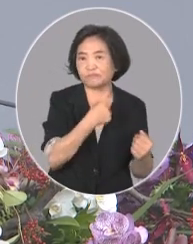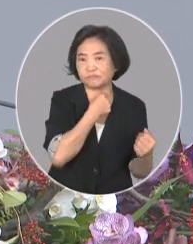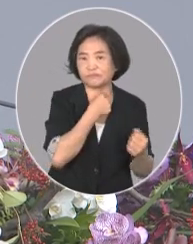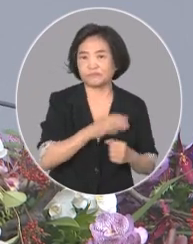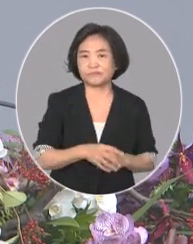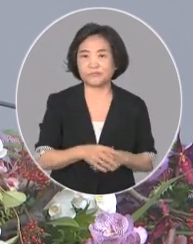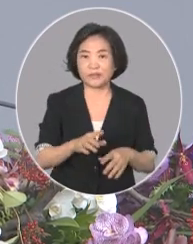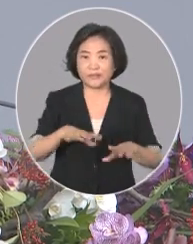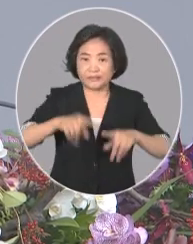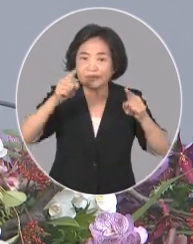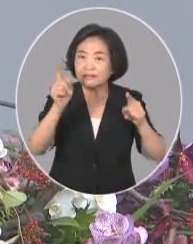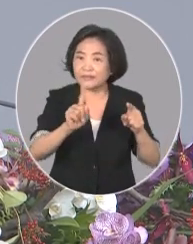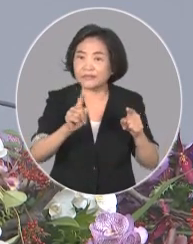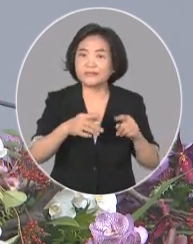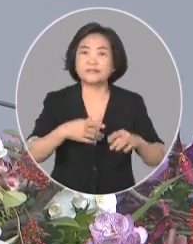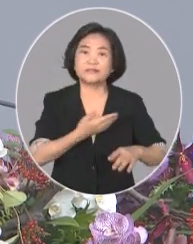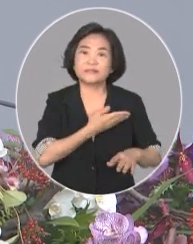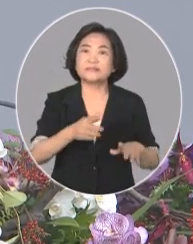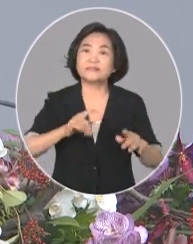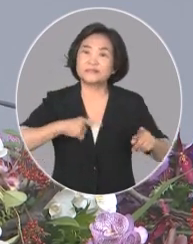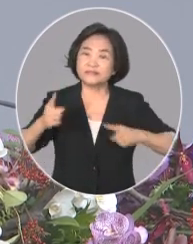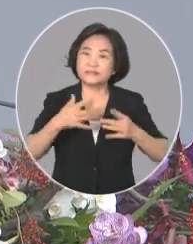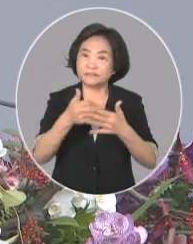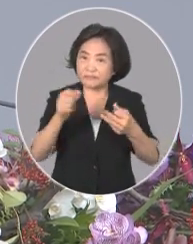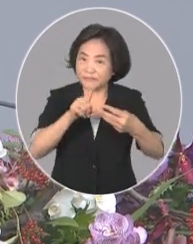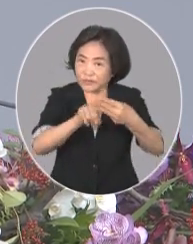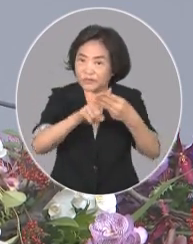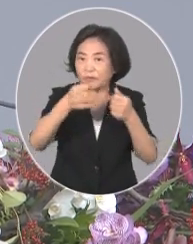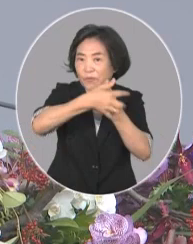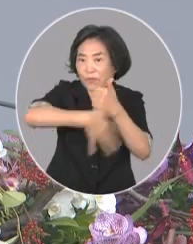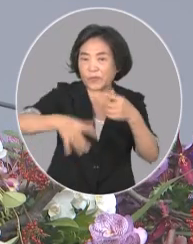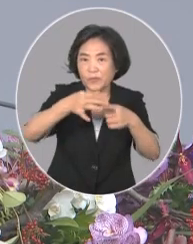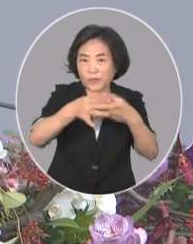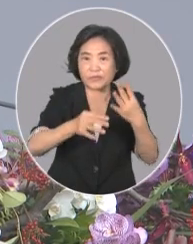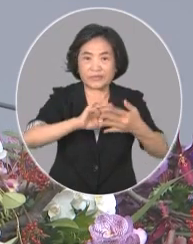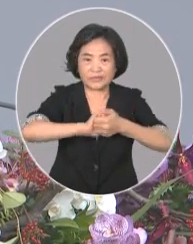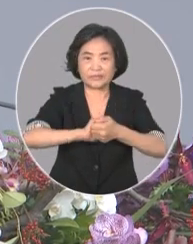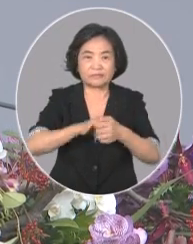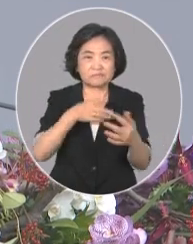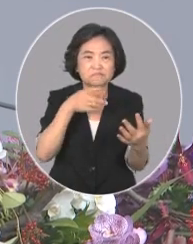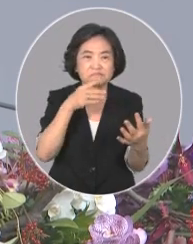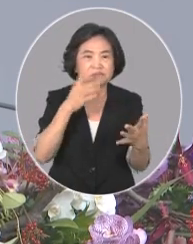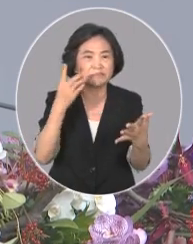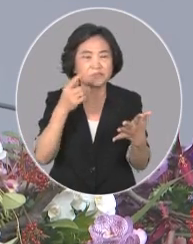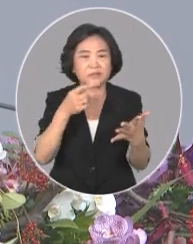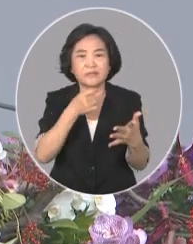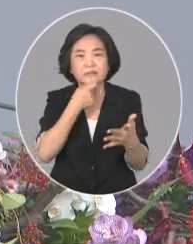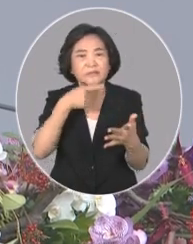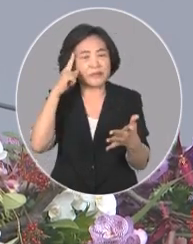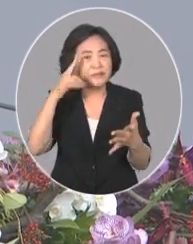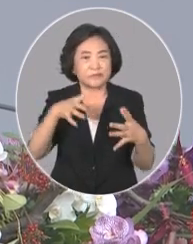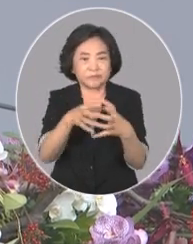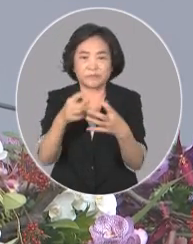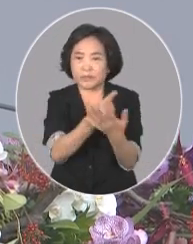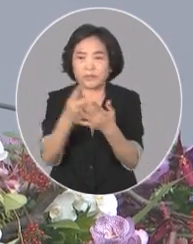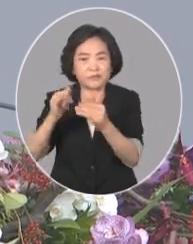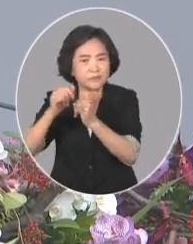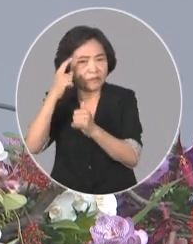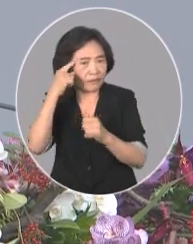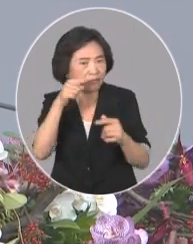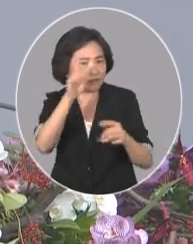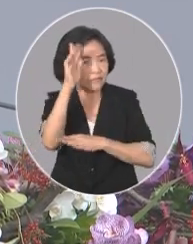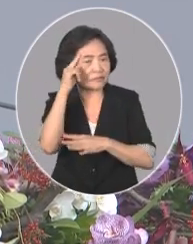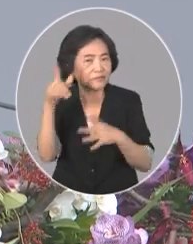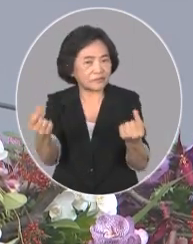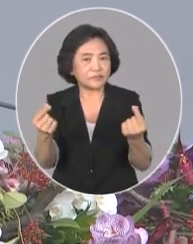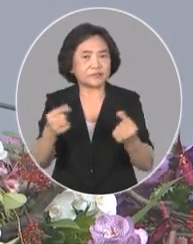วมกันของประชาชนทั้งประเทศเราสามารถคิดต่างได้มีปัญหาก็นำมาถกกันเพื่อหาข้อยุติไม่ว่าจะมีแรงกดดันจากภายน